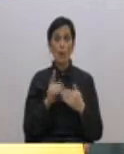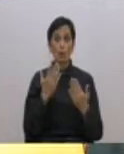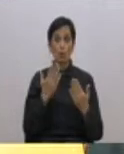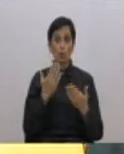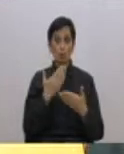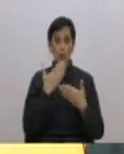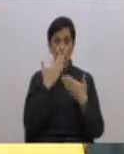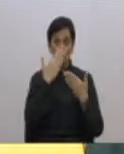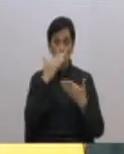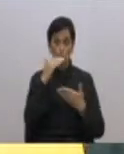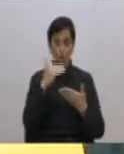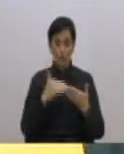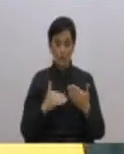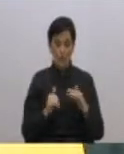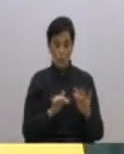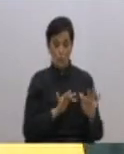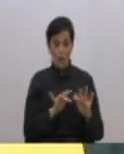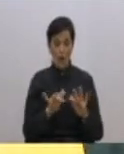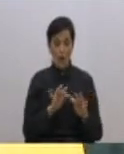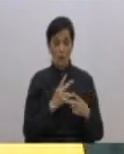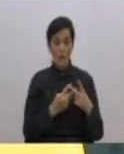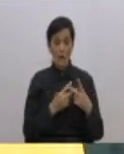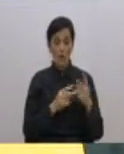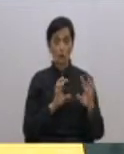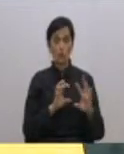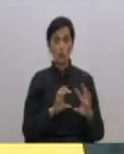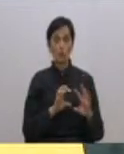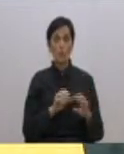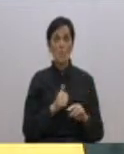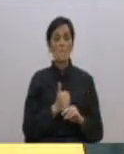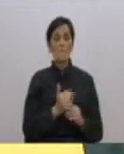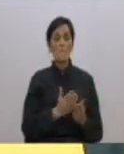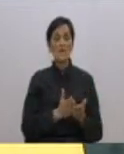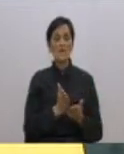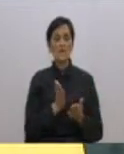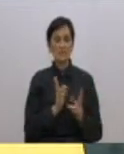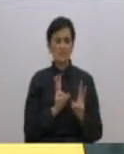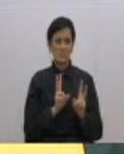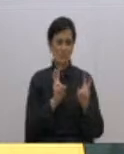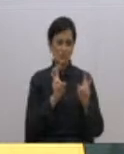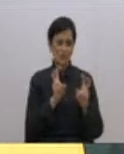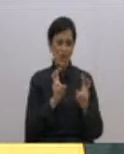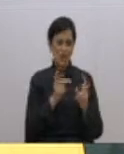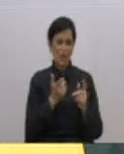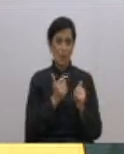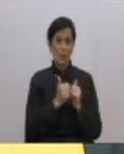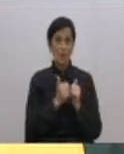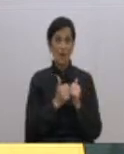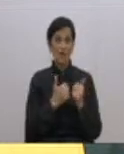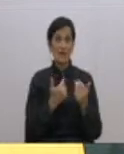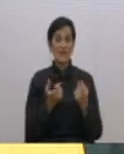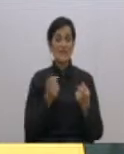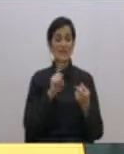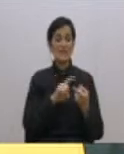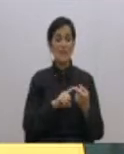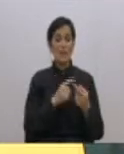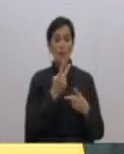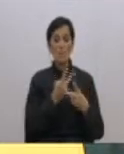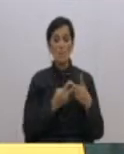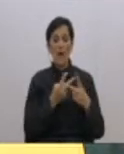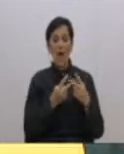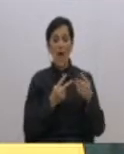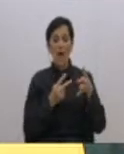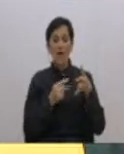წავიკითხავთ მოქმედ პატიმრობის კოდექსს, ეს არის ერთგვარი პრივილეგია ჭალებში, ასე ვთქვათ, ყოველ შემთხვევაში დამოკიდებული არის პენიტენციური